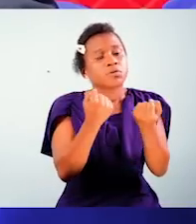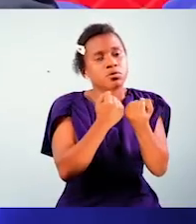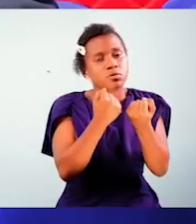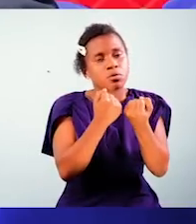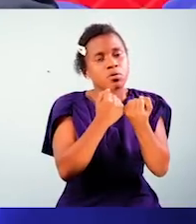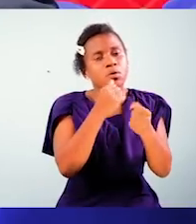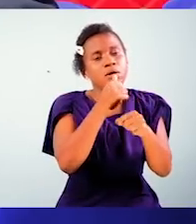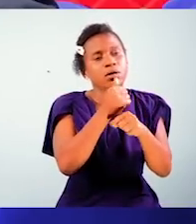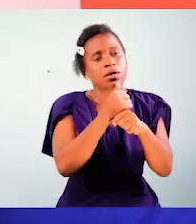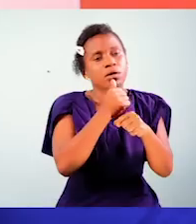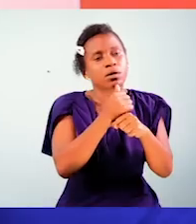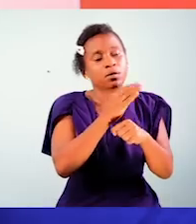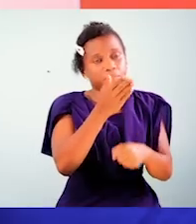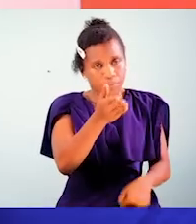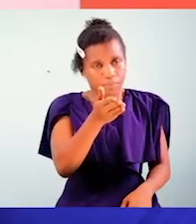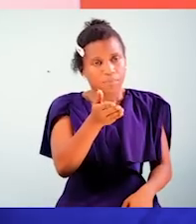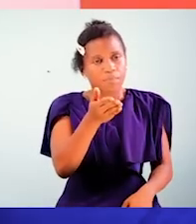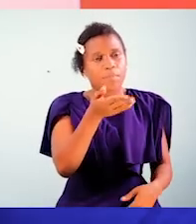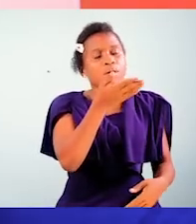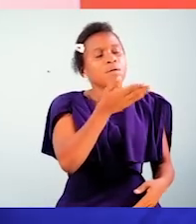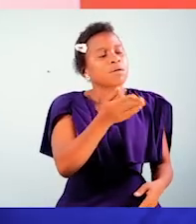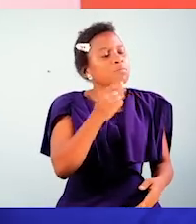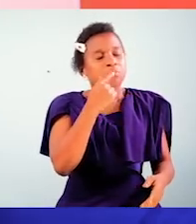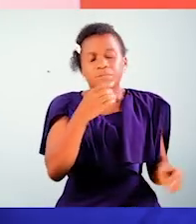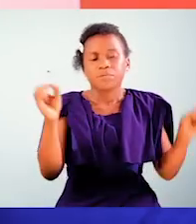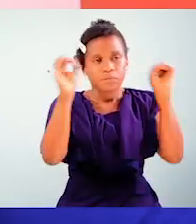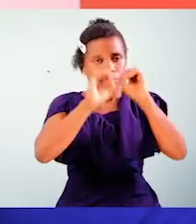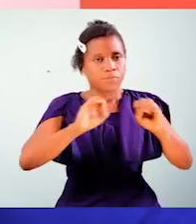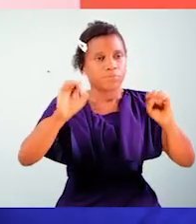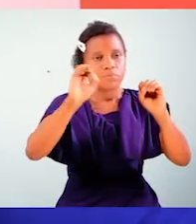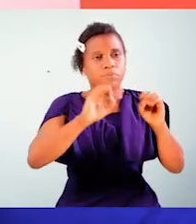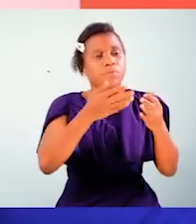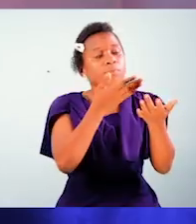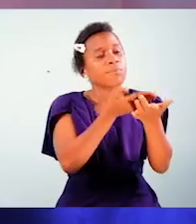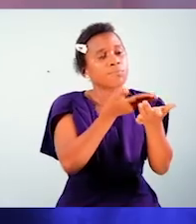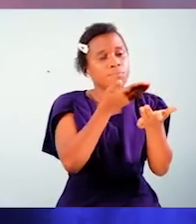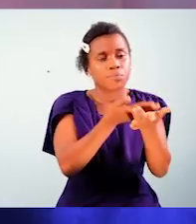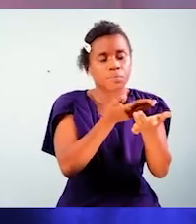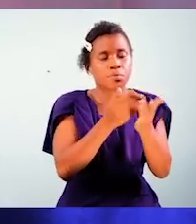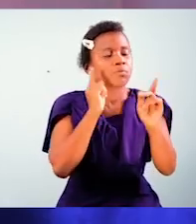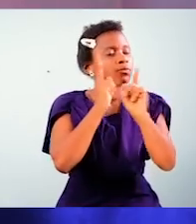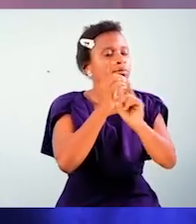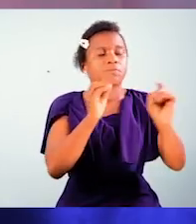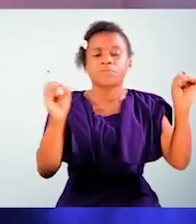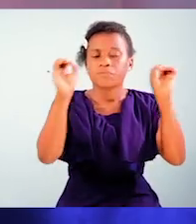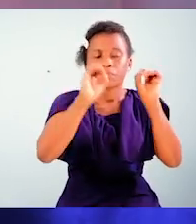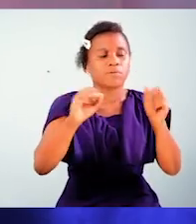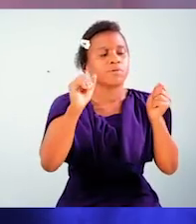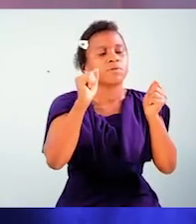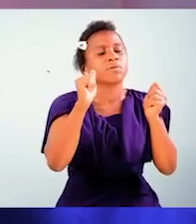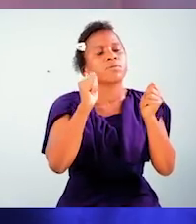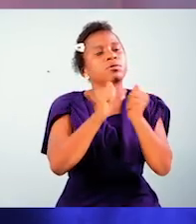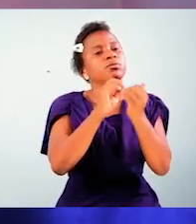the Public Audit Act, na yenyewe haijasema ikiwa mapendekezo yale hayajafuatwa nini kifanyike. Lakini kuna